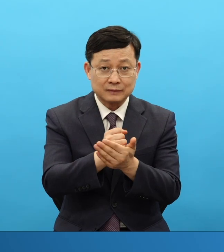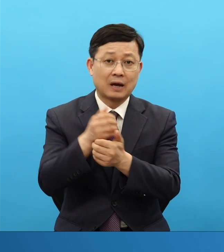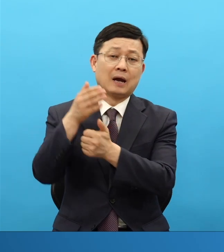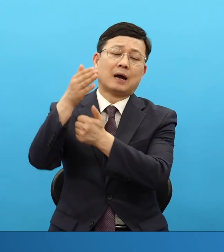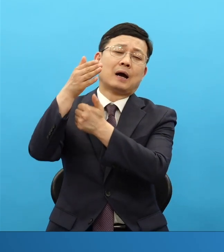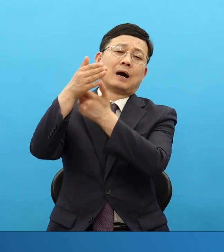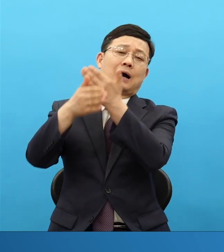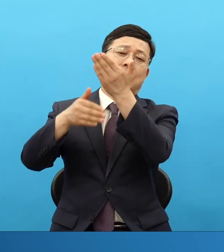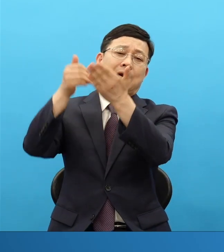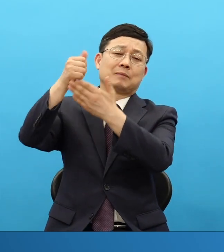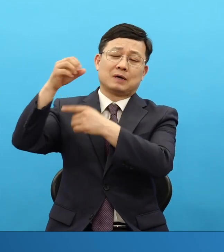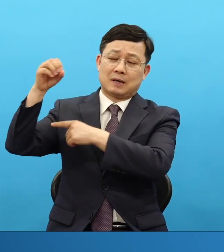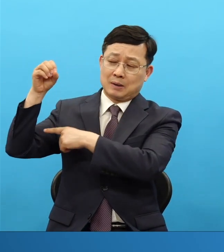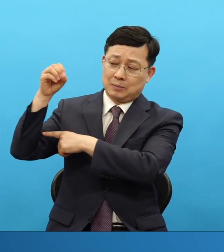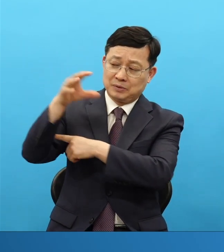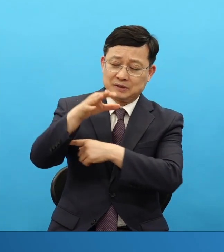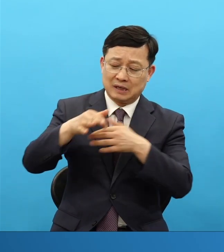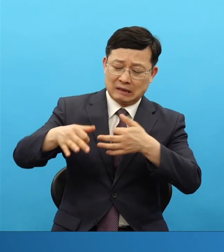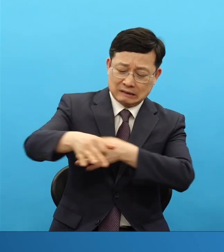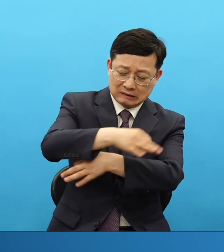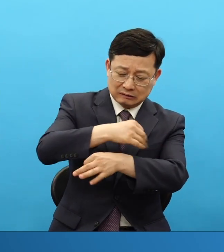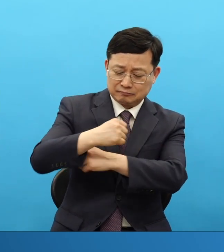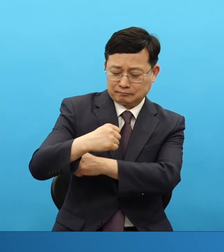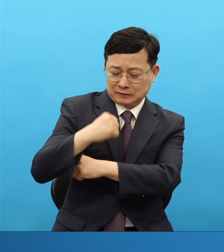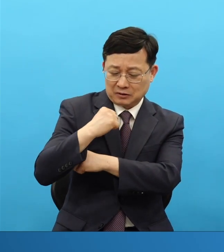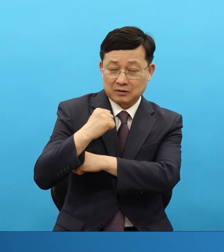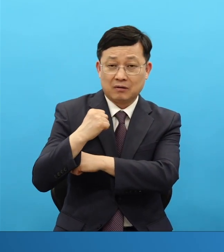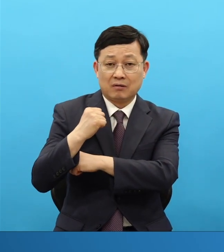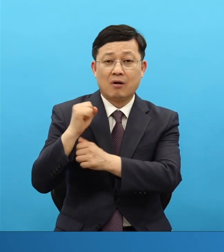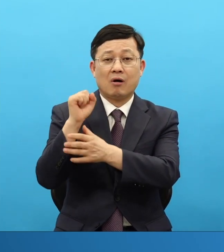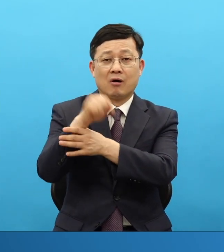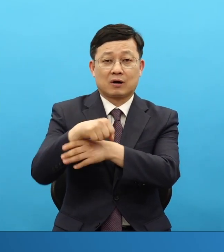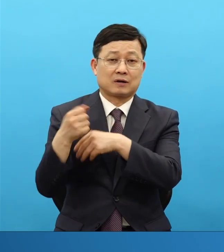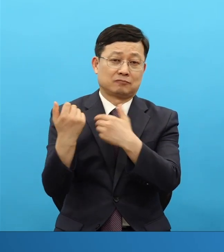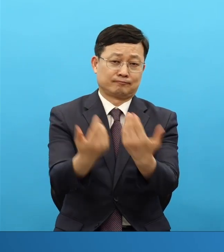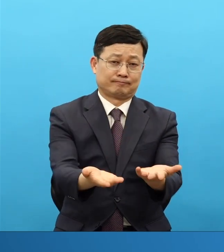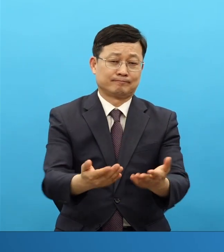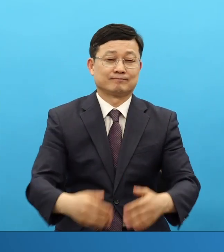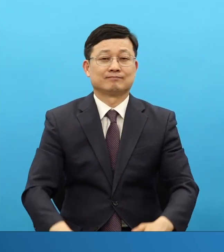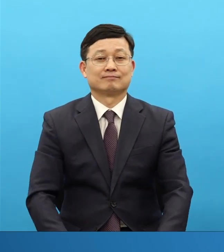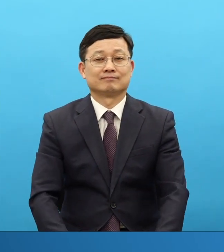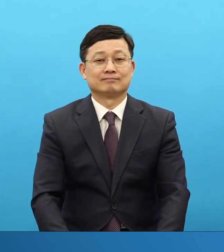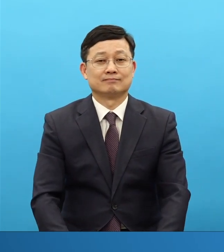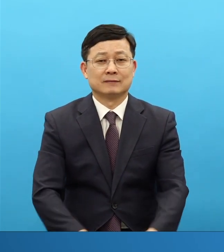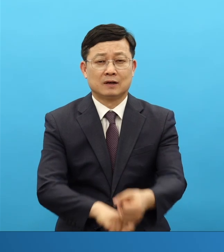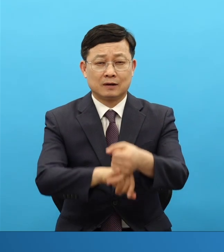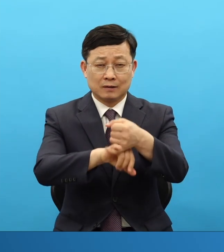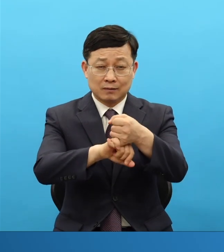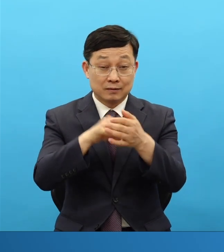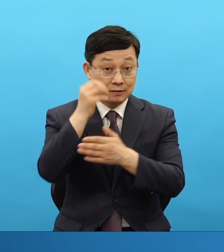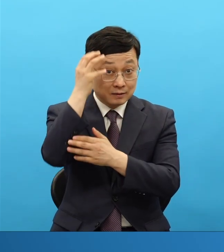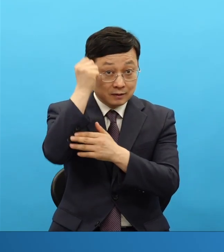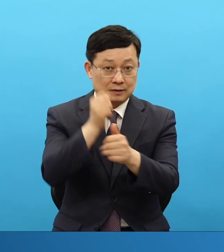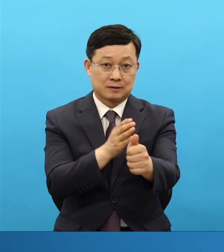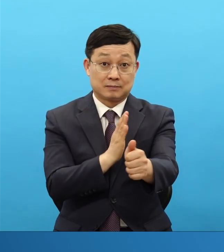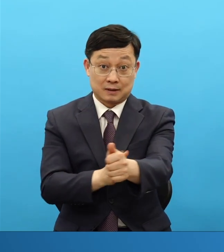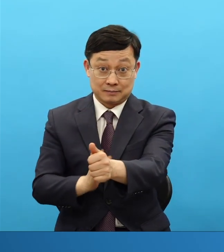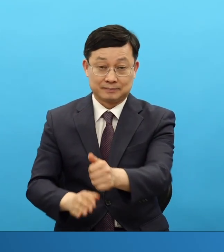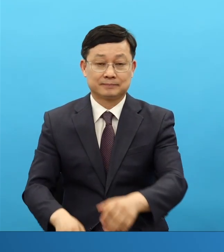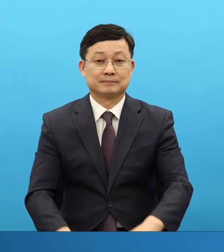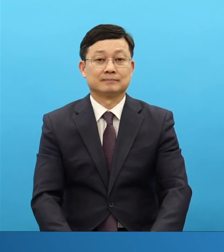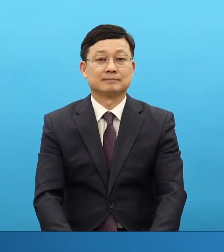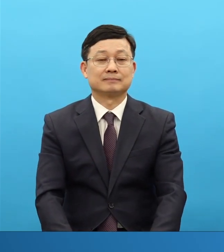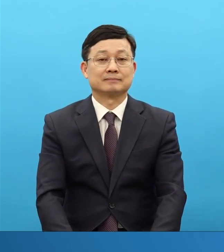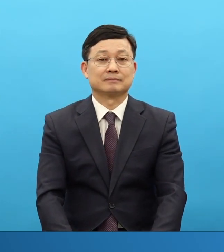경제를 주시게 돼요. If your vessel to do world evangelization is prepared, God will grant you the economy of light. 꼭 기억해야 Remember 됩니다. that.